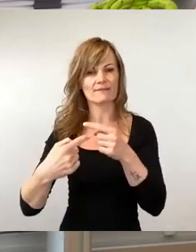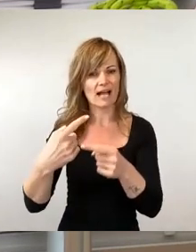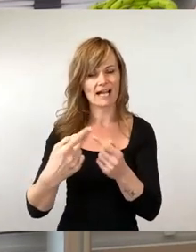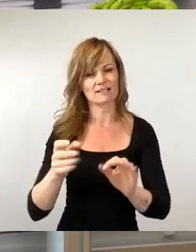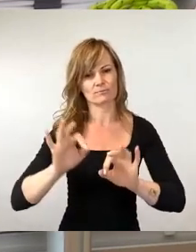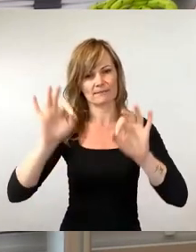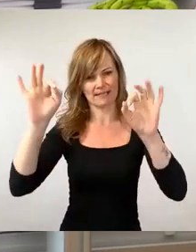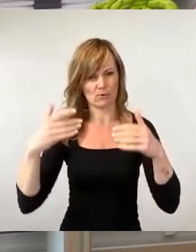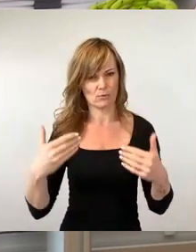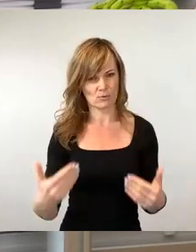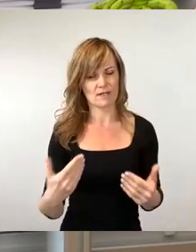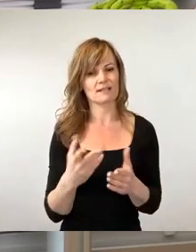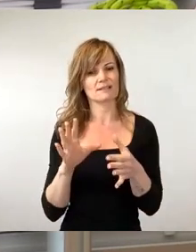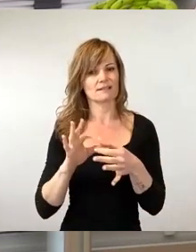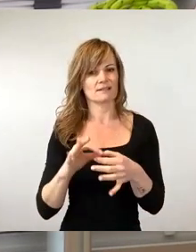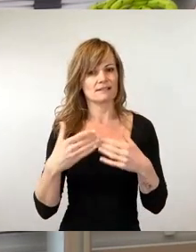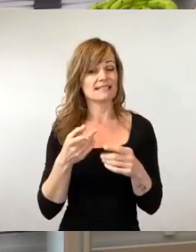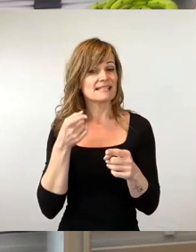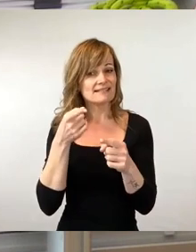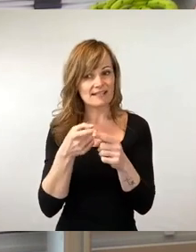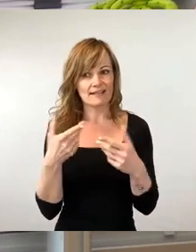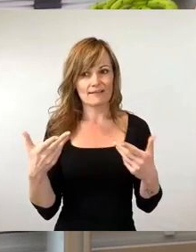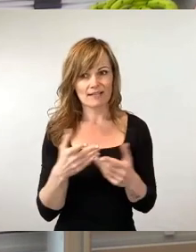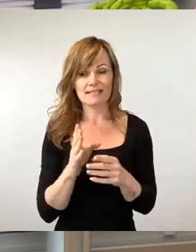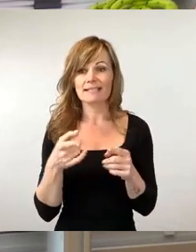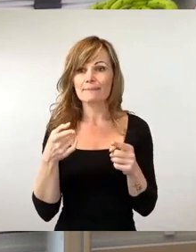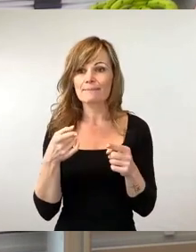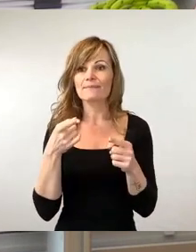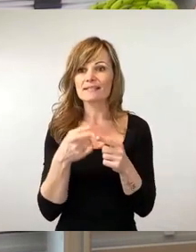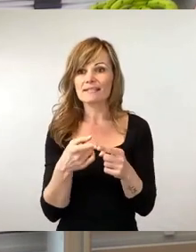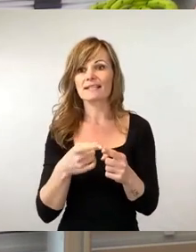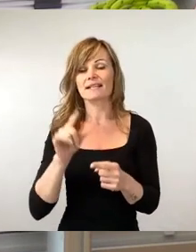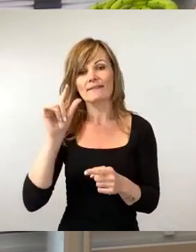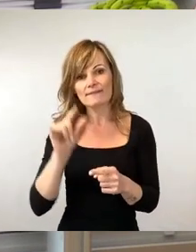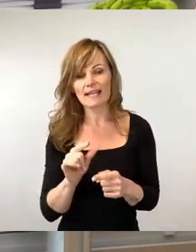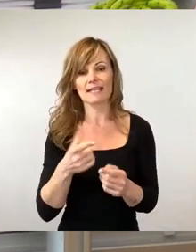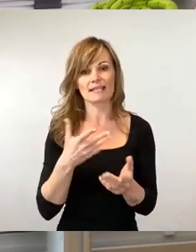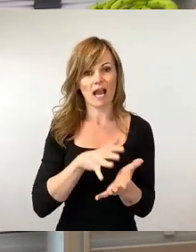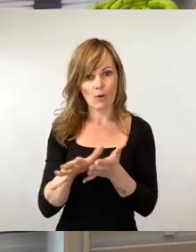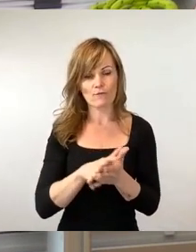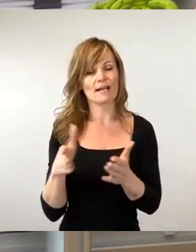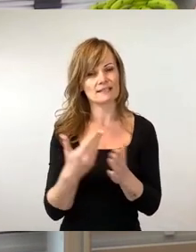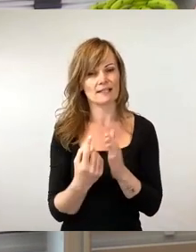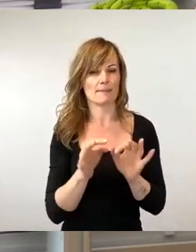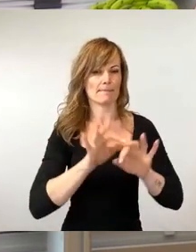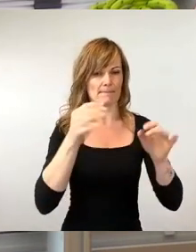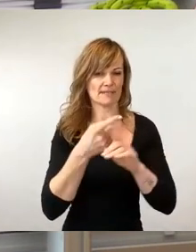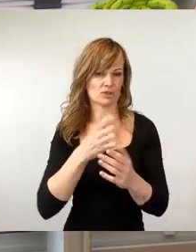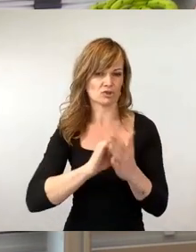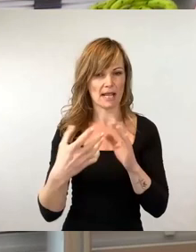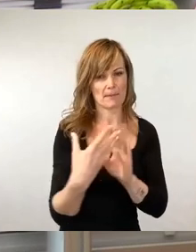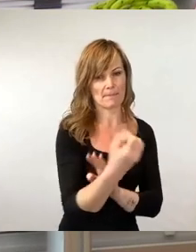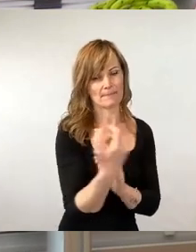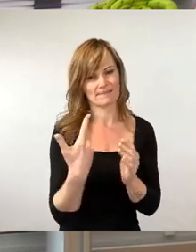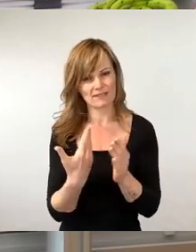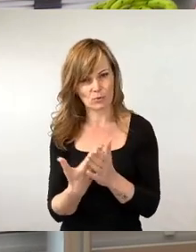dem Ziel, das Ziel mit dem geringsten möglichen Aufwand zu erreichen und da steckt eben dann das Detail, es geht eben